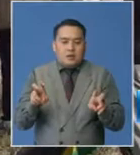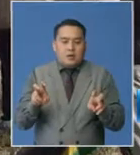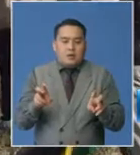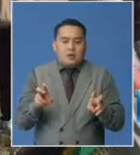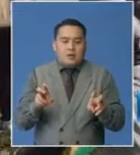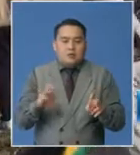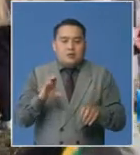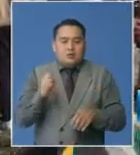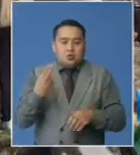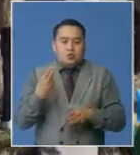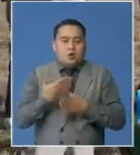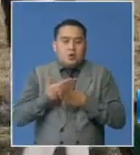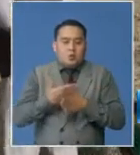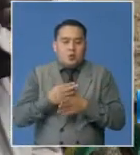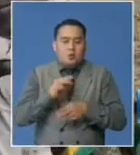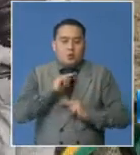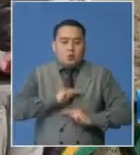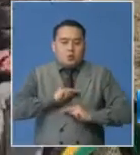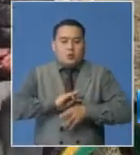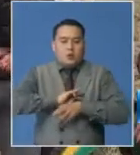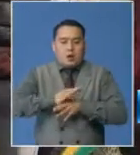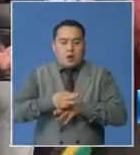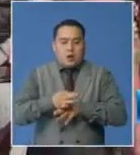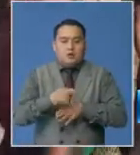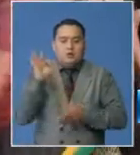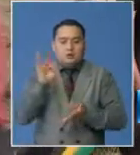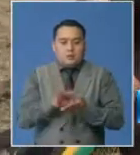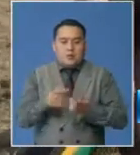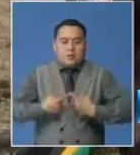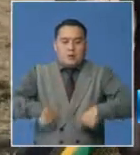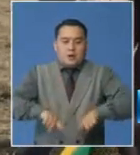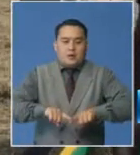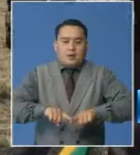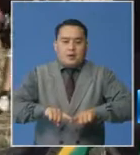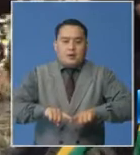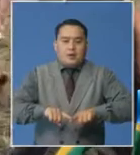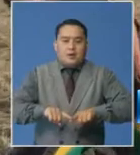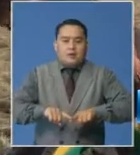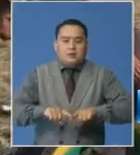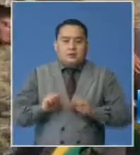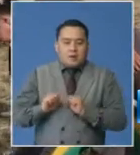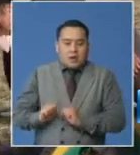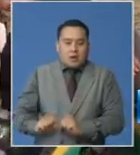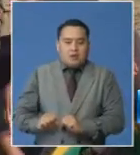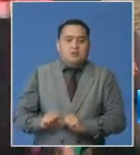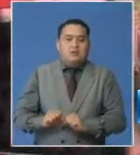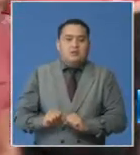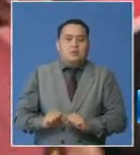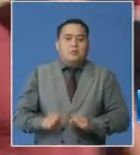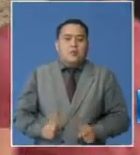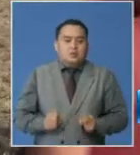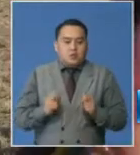получения социально-правовой помощи и трудоустройства. Цель организации данного мероприятия – профилактика совершения рецидивной